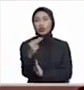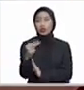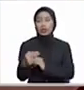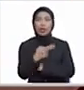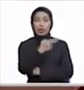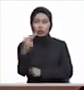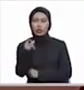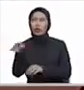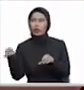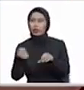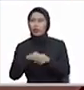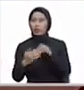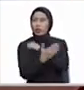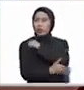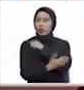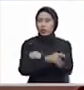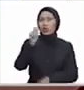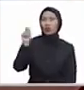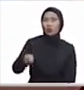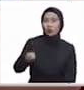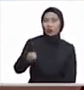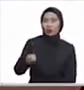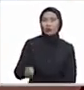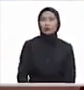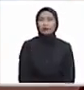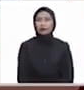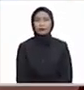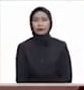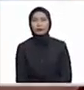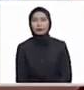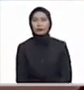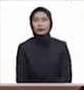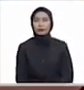hukum. Rule of law, restat. Prinsip-prinsipnya adalah